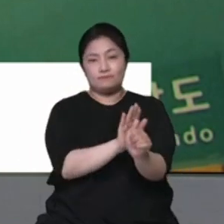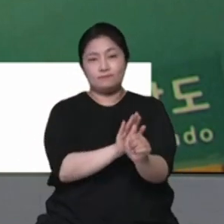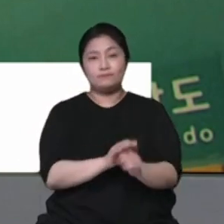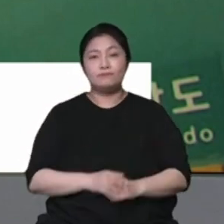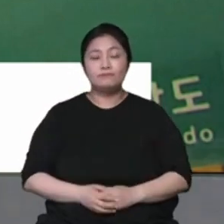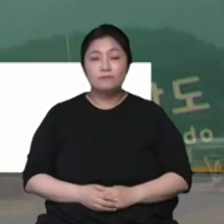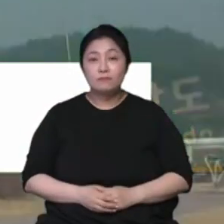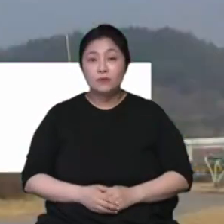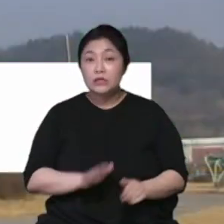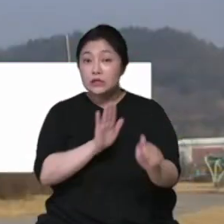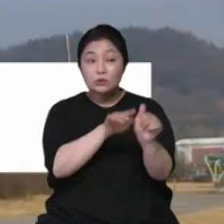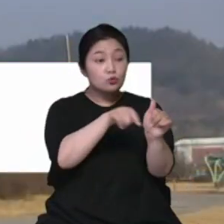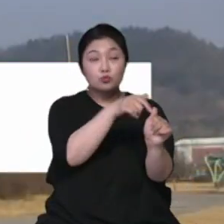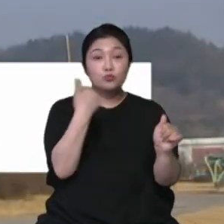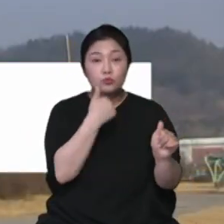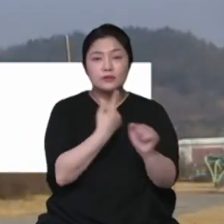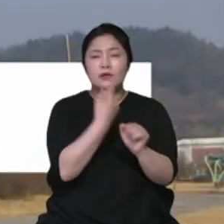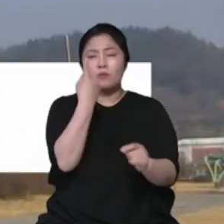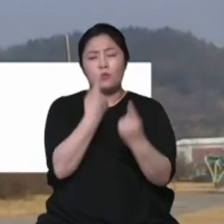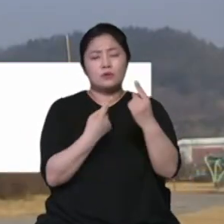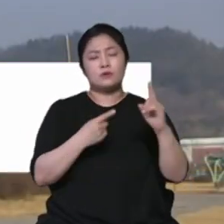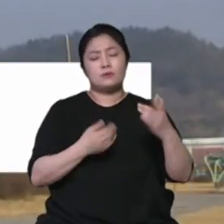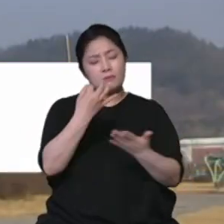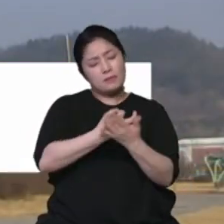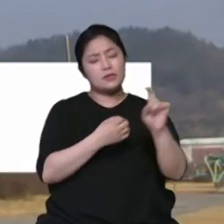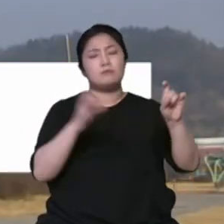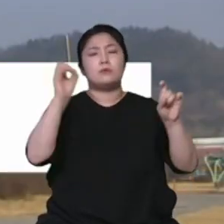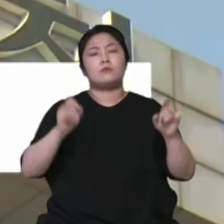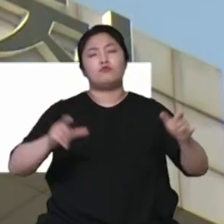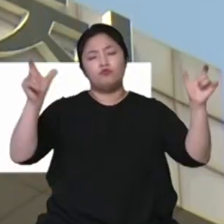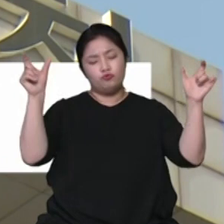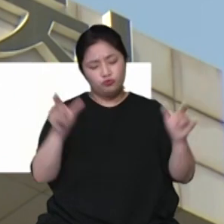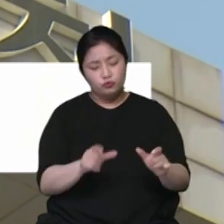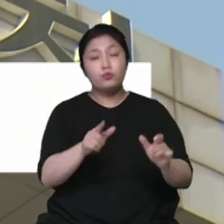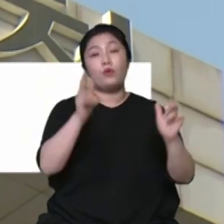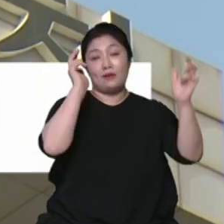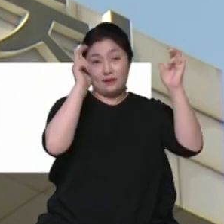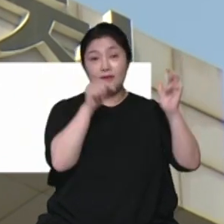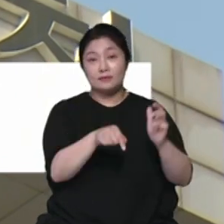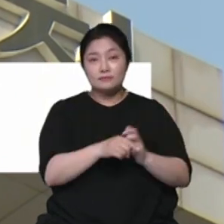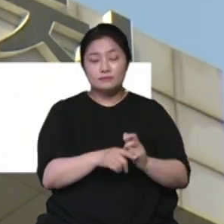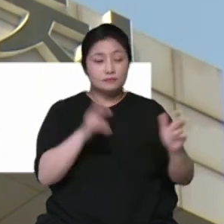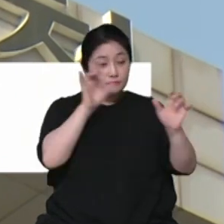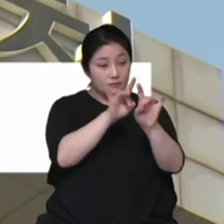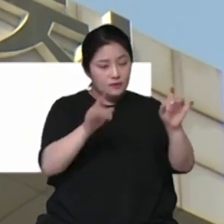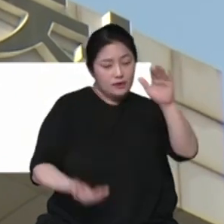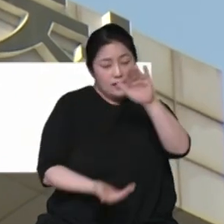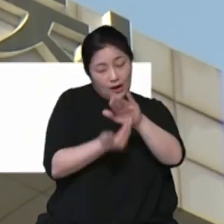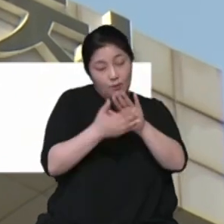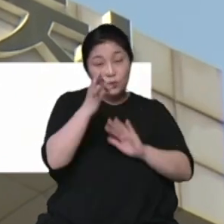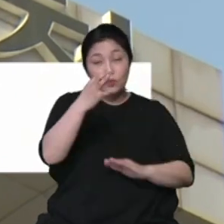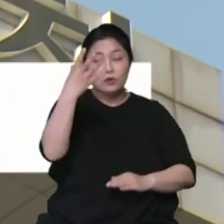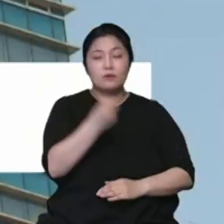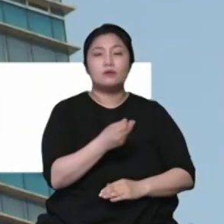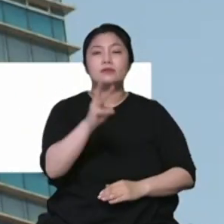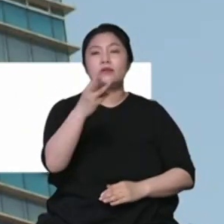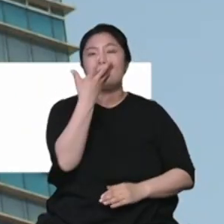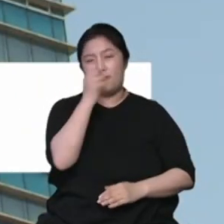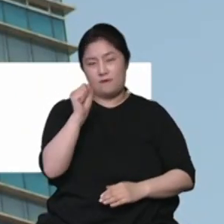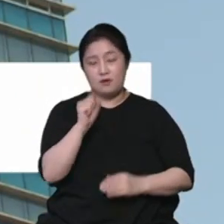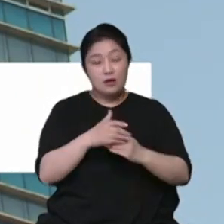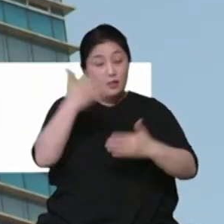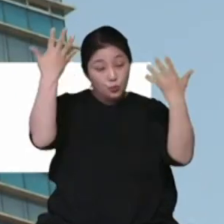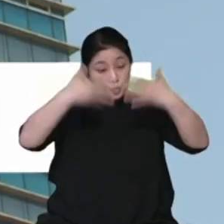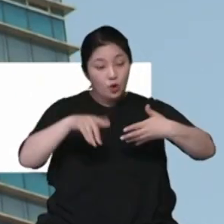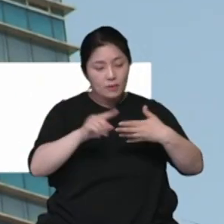지원합니다. 지원 대상은 지난해보다 매출액이 10% 이상 감소한 기업으로 기업당 융자 한도는 3억 원이고